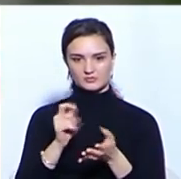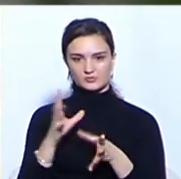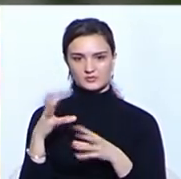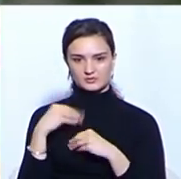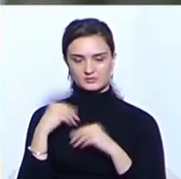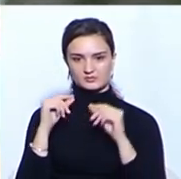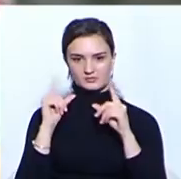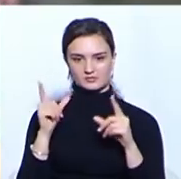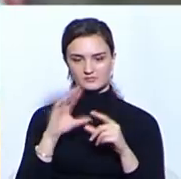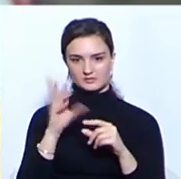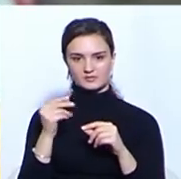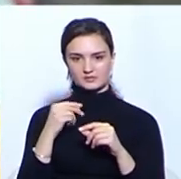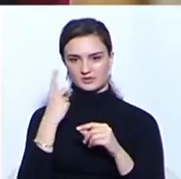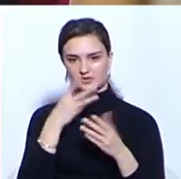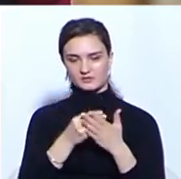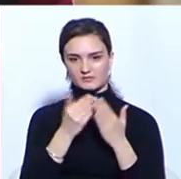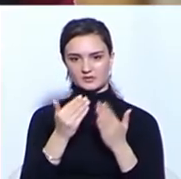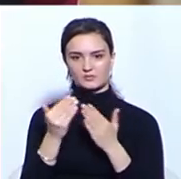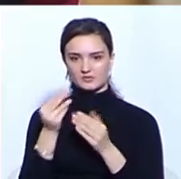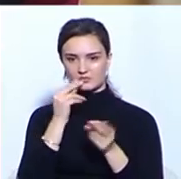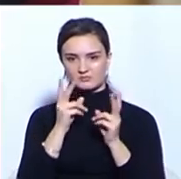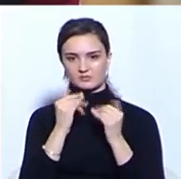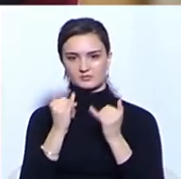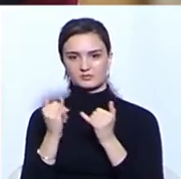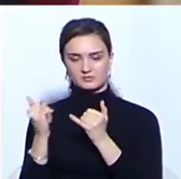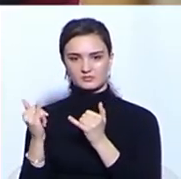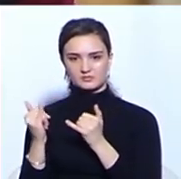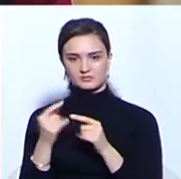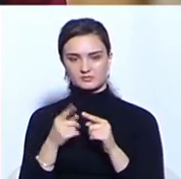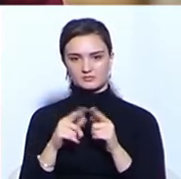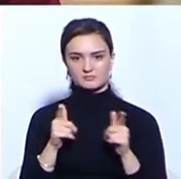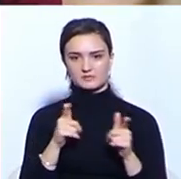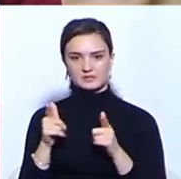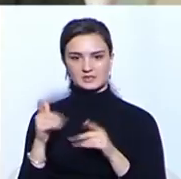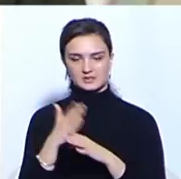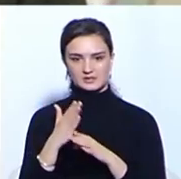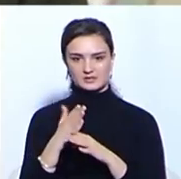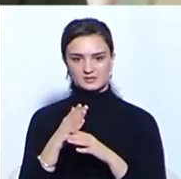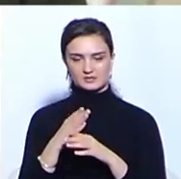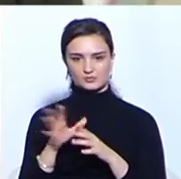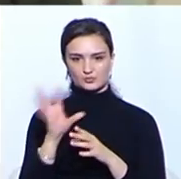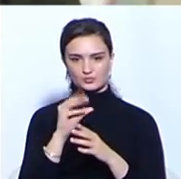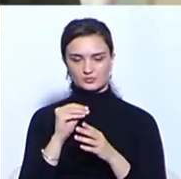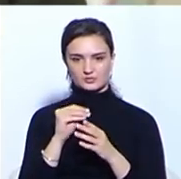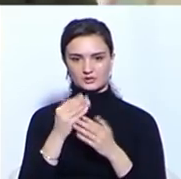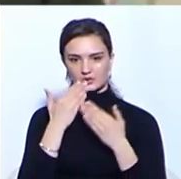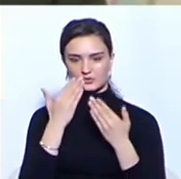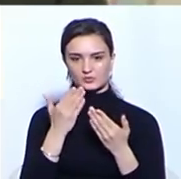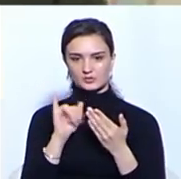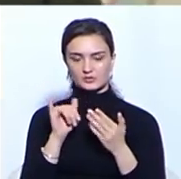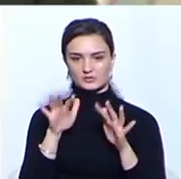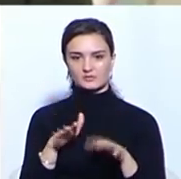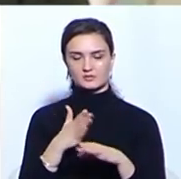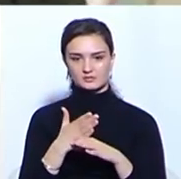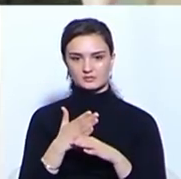ვიღვიძებთ, ყველასთვის ინდივიდუალურად ამზადებს საუსმეს და გაზახებს მზადა. კითხულობს სულ, სადაც არ უნდა